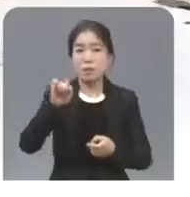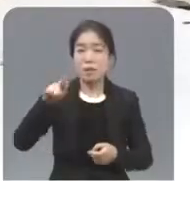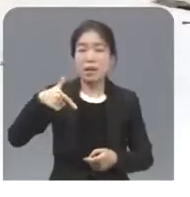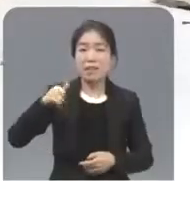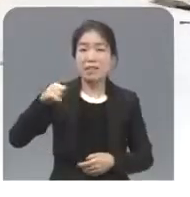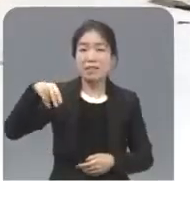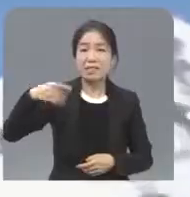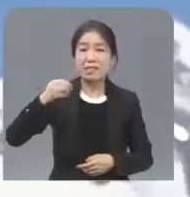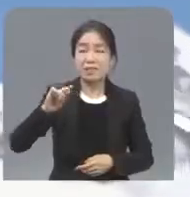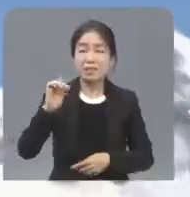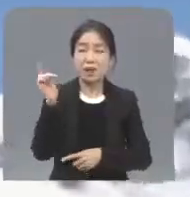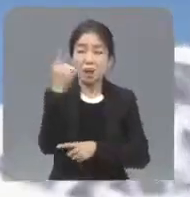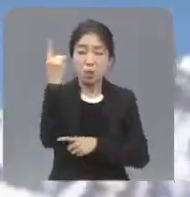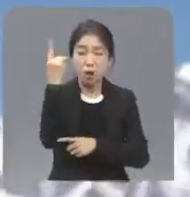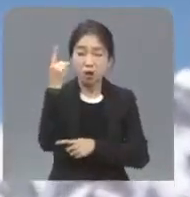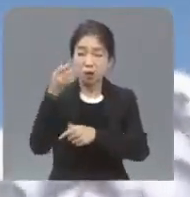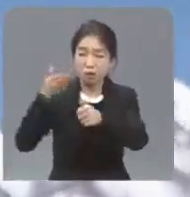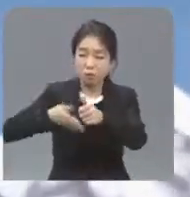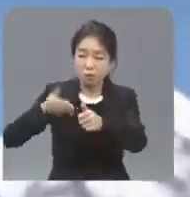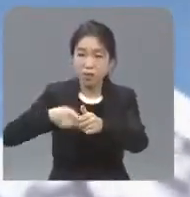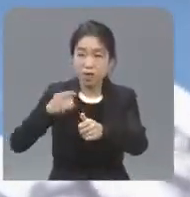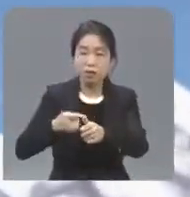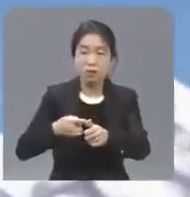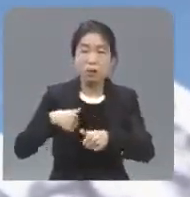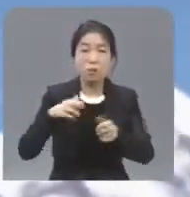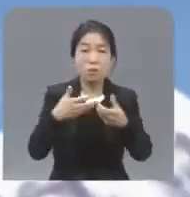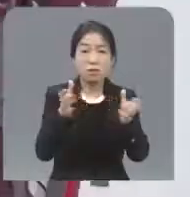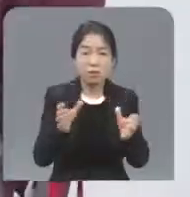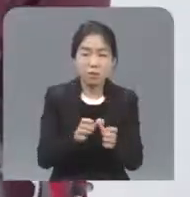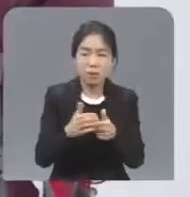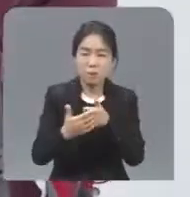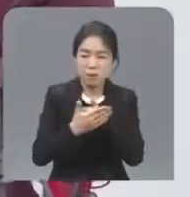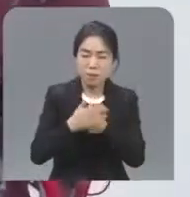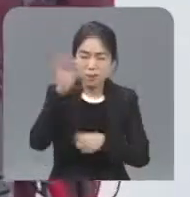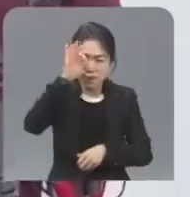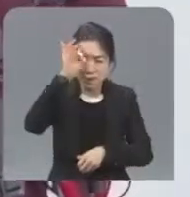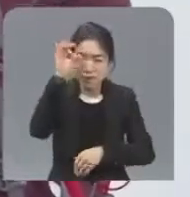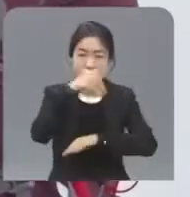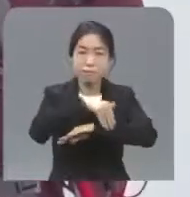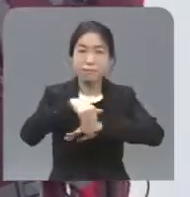측에 구조 헬기를 요청하는 한편 현지 원정대위의 협조를 받아 수색할 계획입니다.